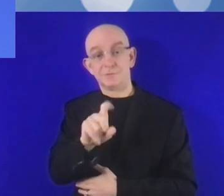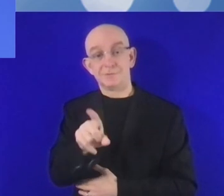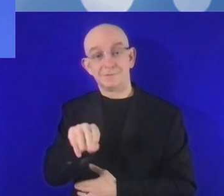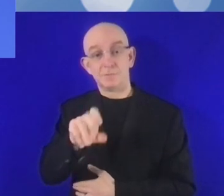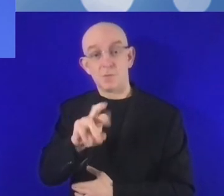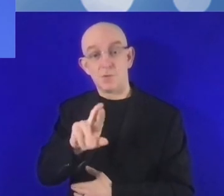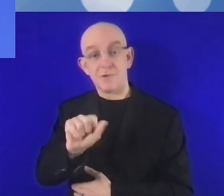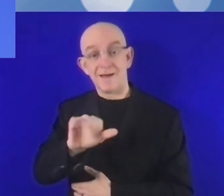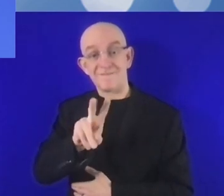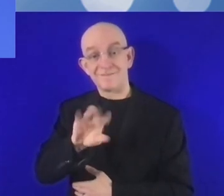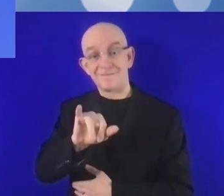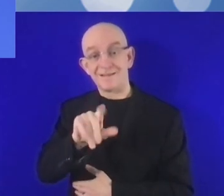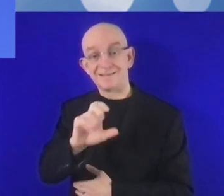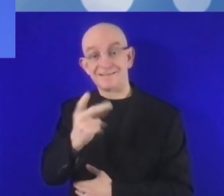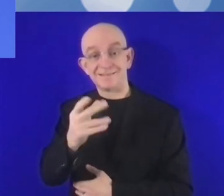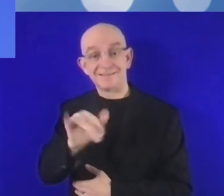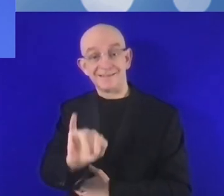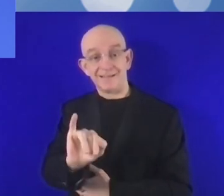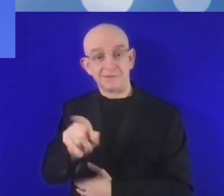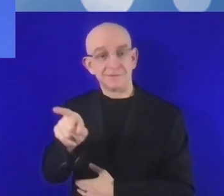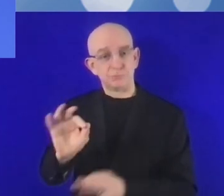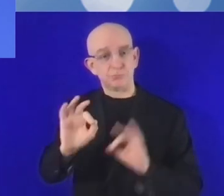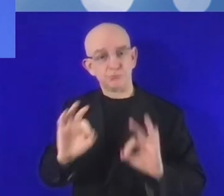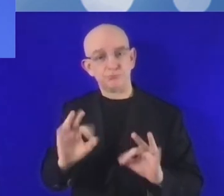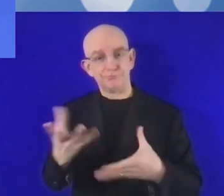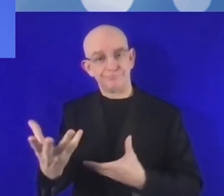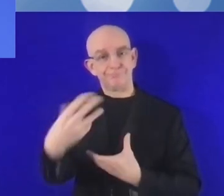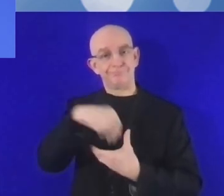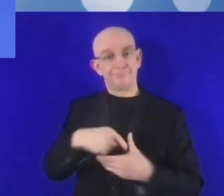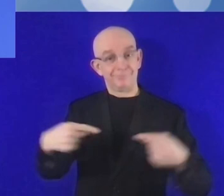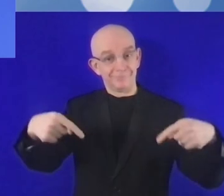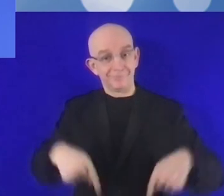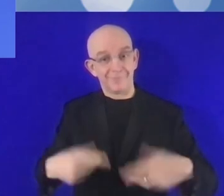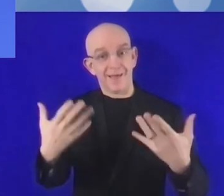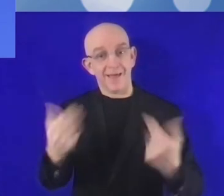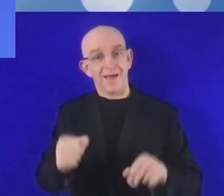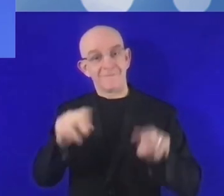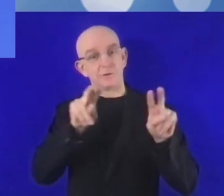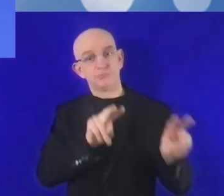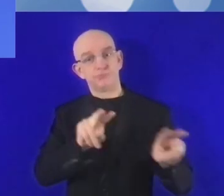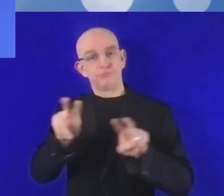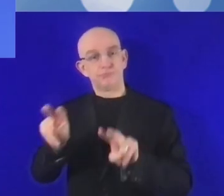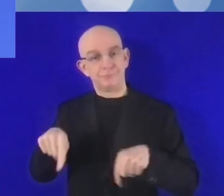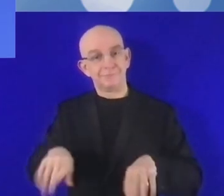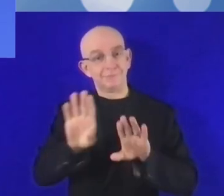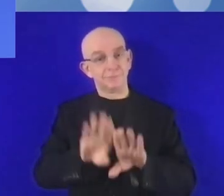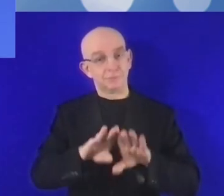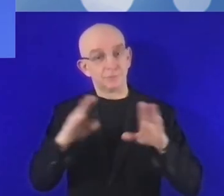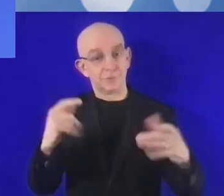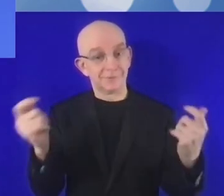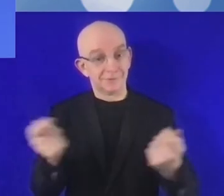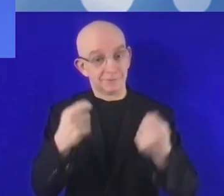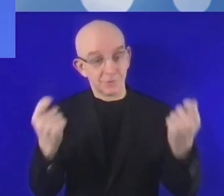благодарю за участие премьер-министра Матеуша Моравецкого в этой церемонии открытия форума.